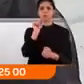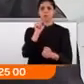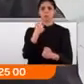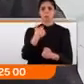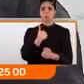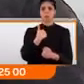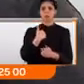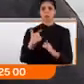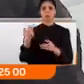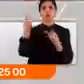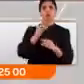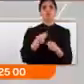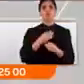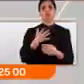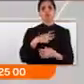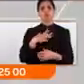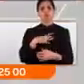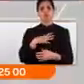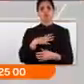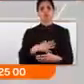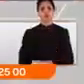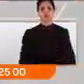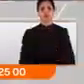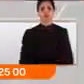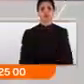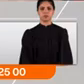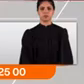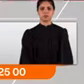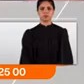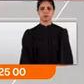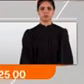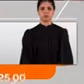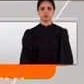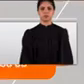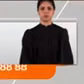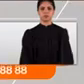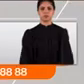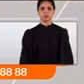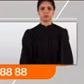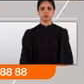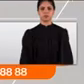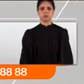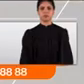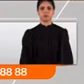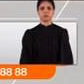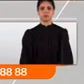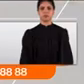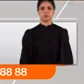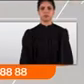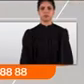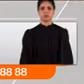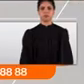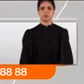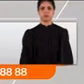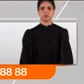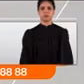doğrudan beni öldürmeye teşebbüs etti. Sıkıysa gel aşağı. Bunu kim diyor? Bunu Osman Karakuş diyor. Gittiği gibi Murat'ın burasına